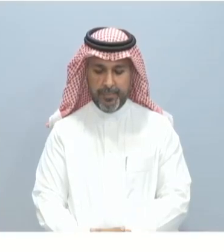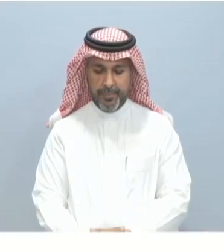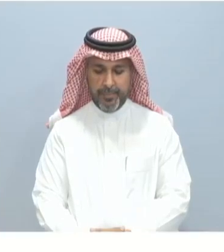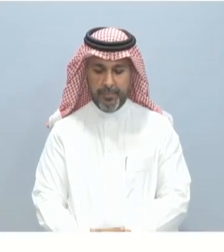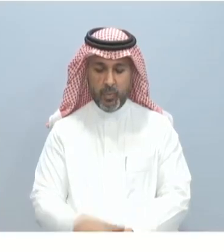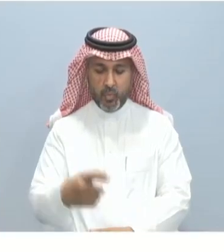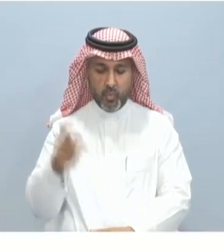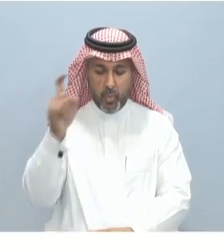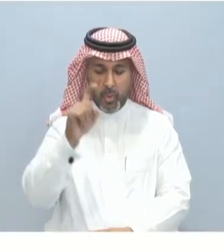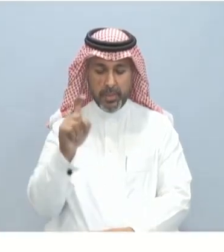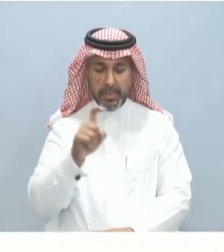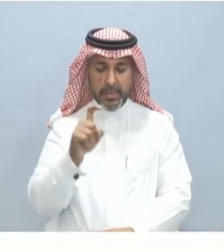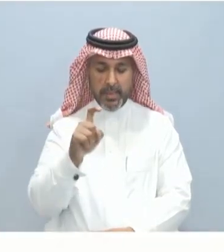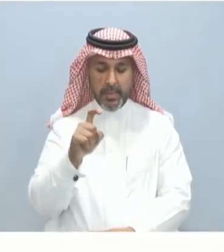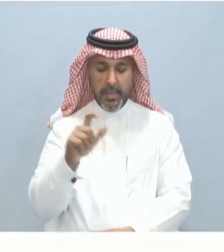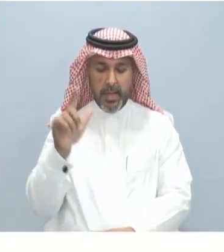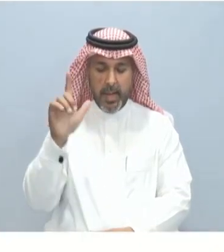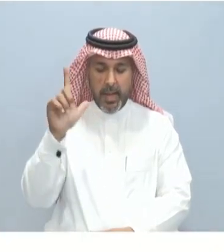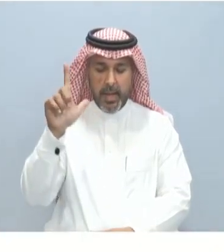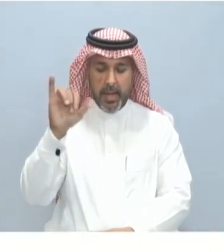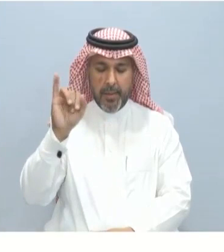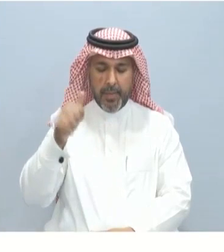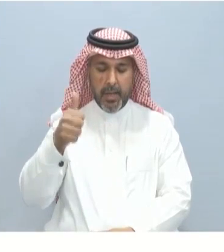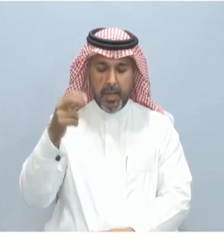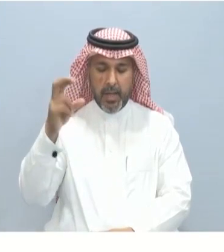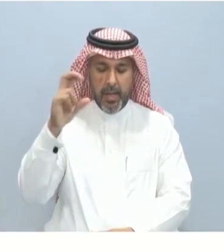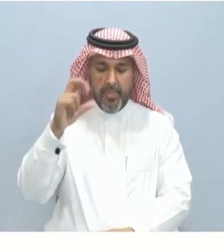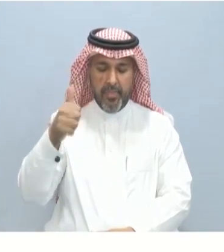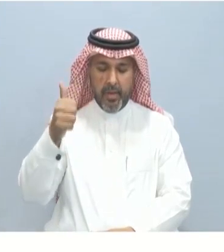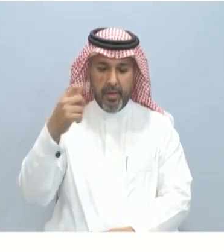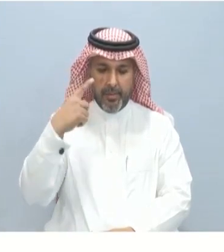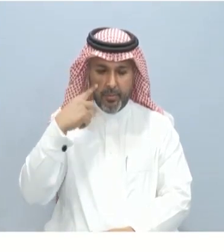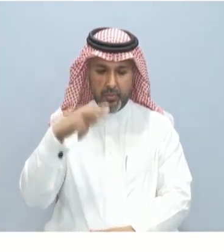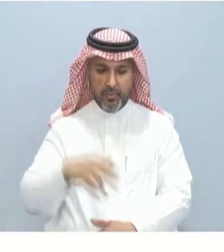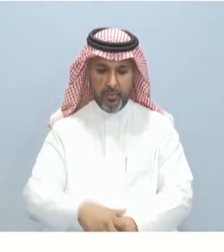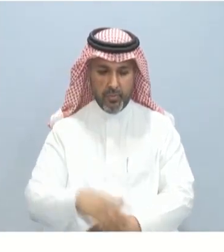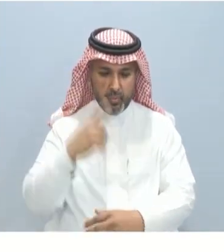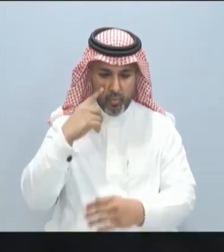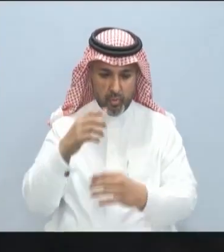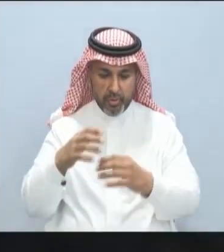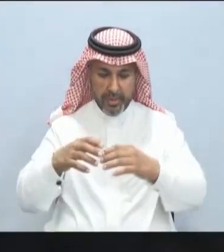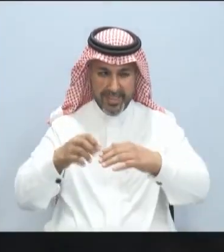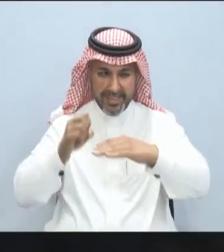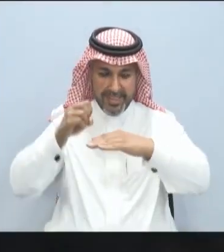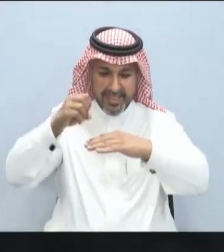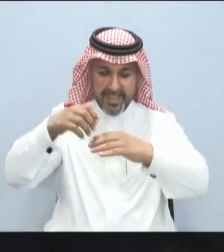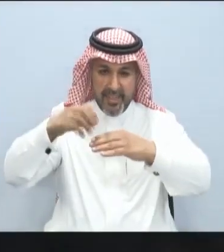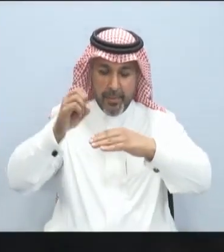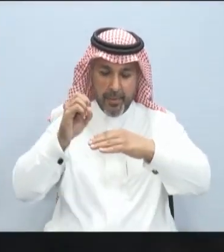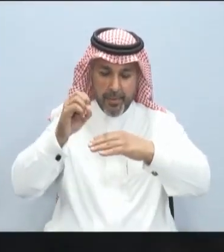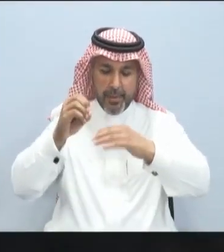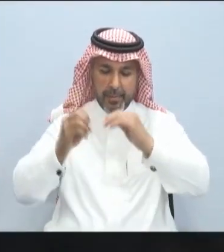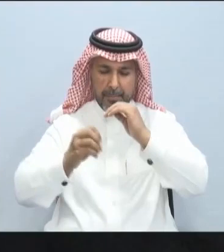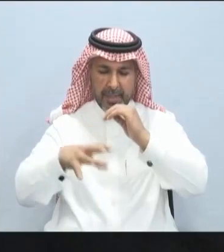لماذا لنرى الان هذه الصوره حينما نرمي كيس من